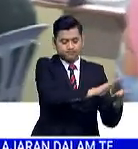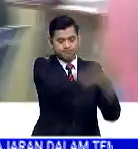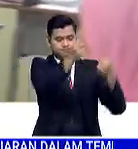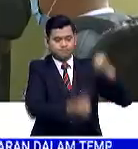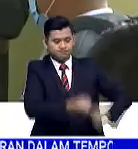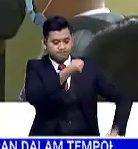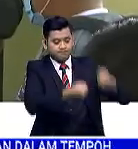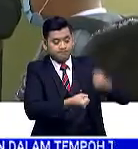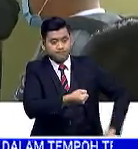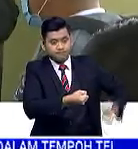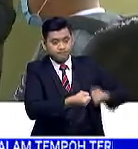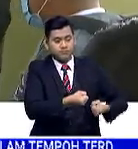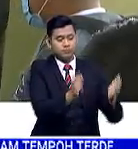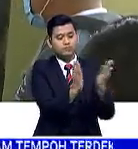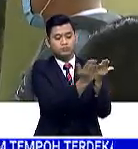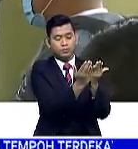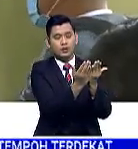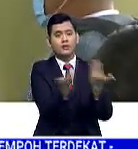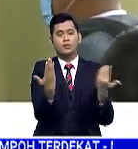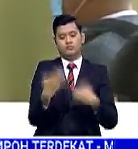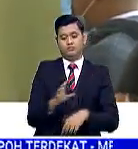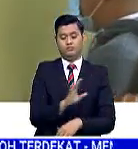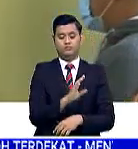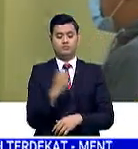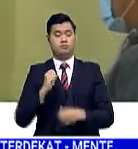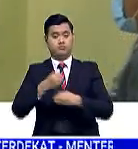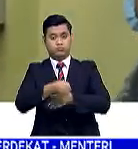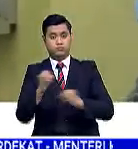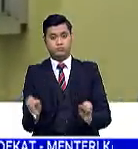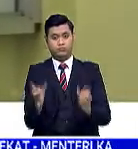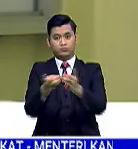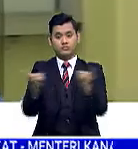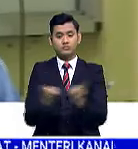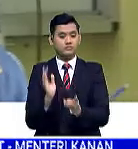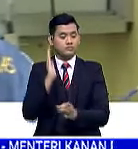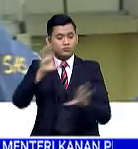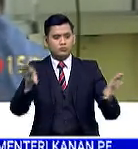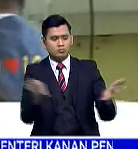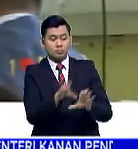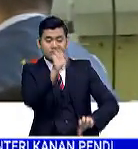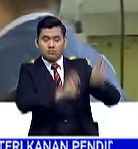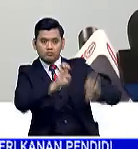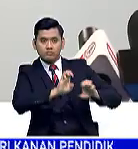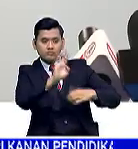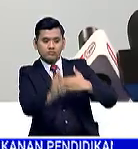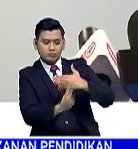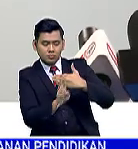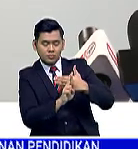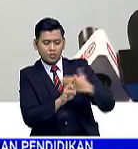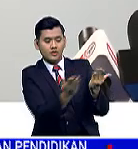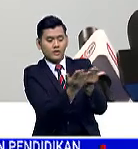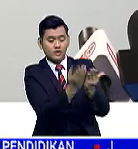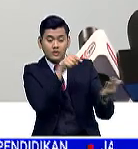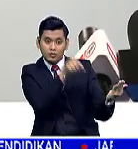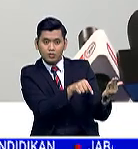disinfeksi. Pihak Pejabat Kesihatan Daerah akan membuat risk assessment ataupun penilaian risiko dan juga health